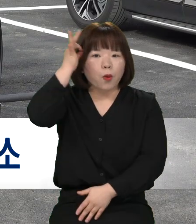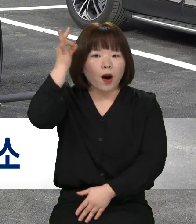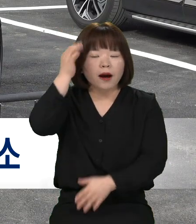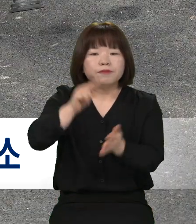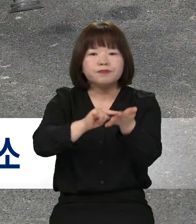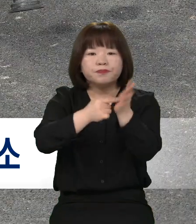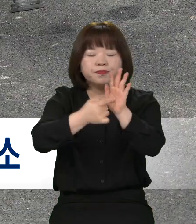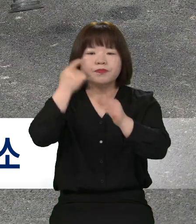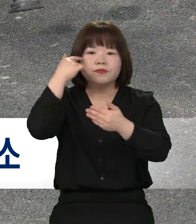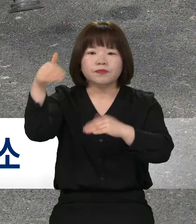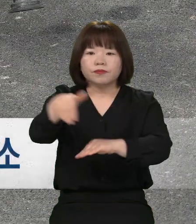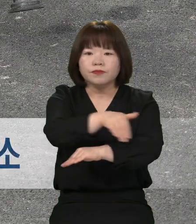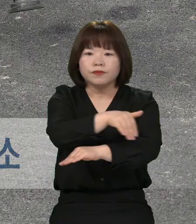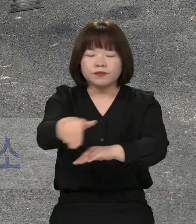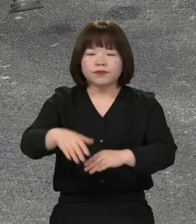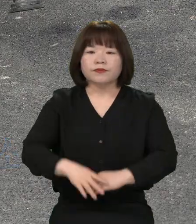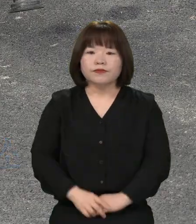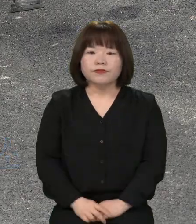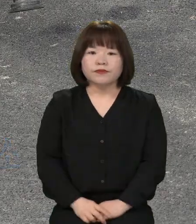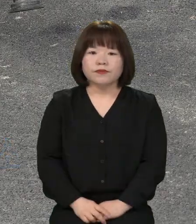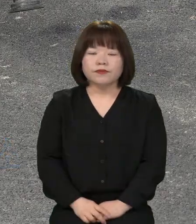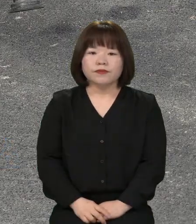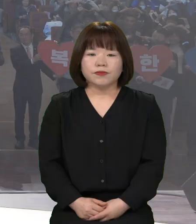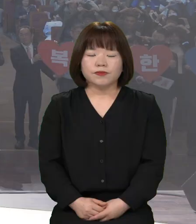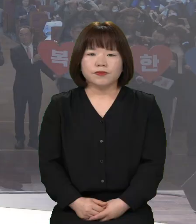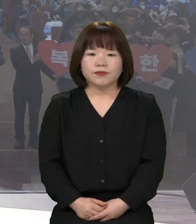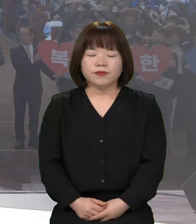포항에 위상을 높인다는 방침입니다